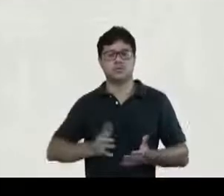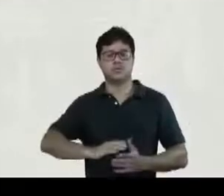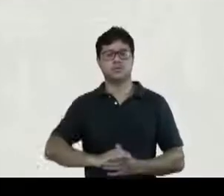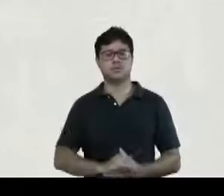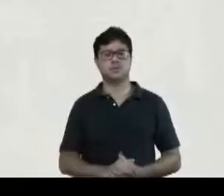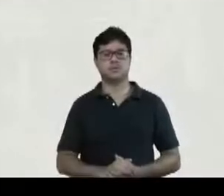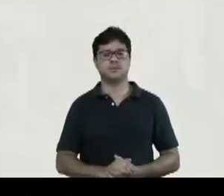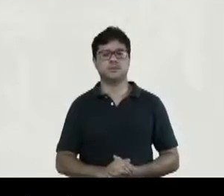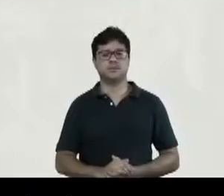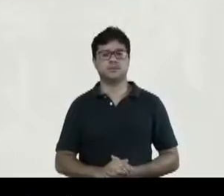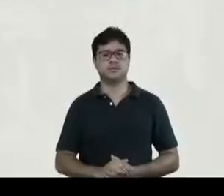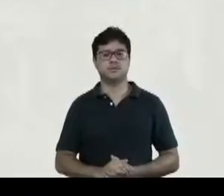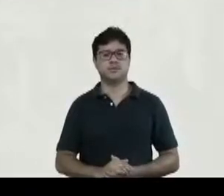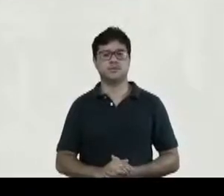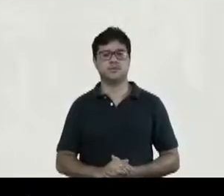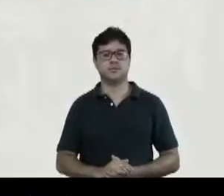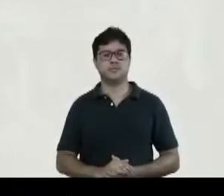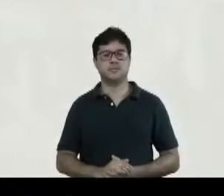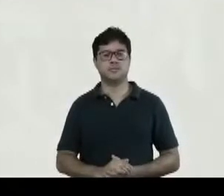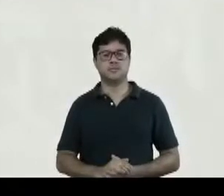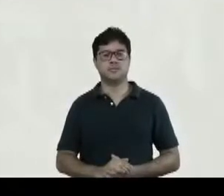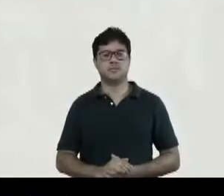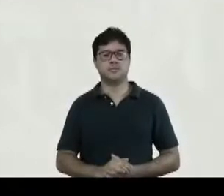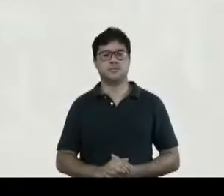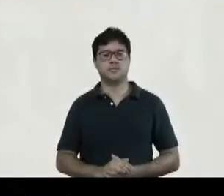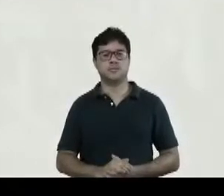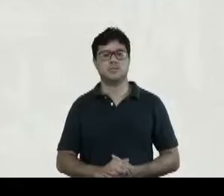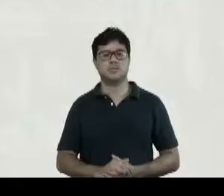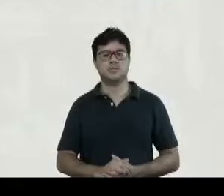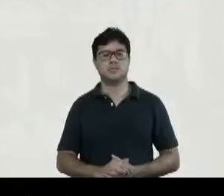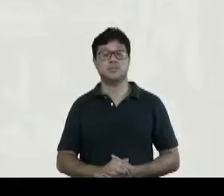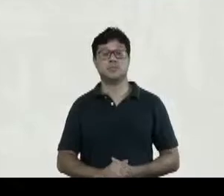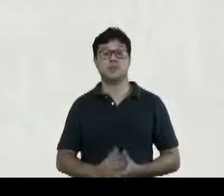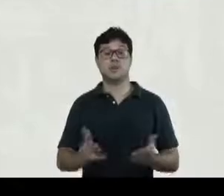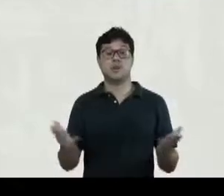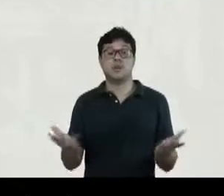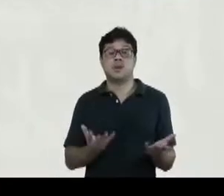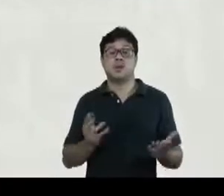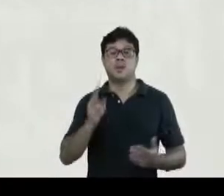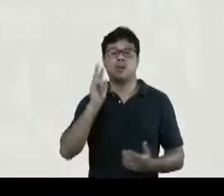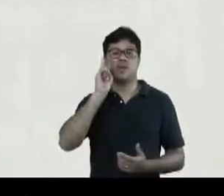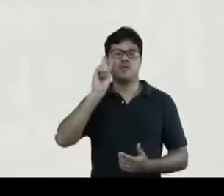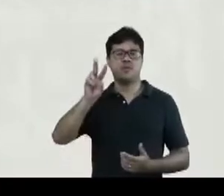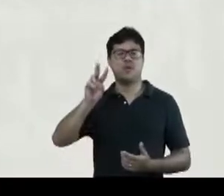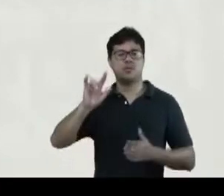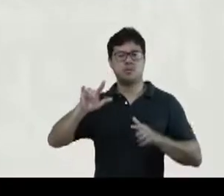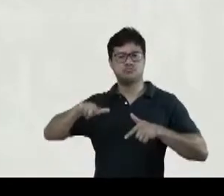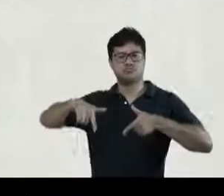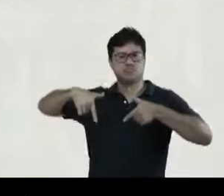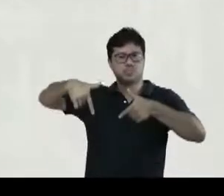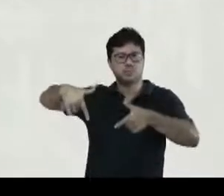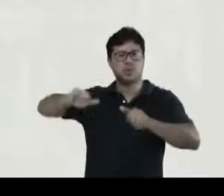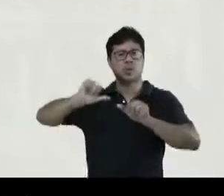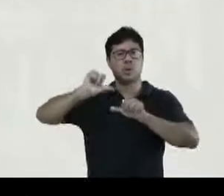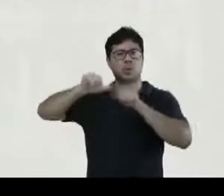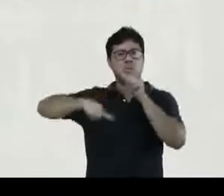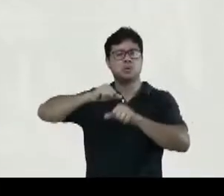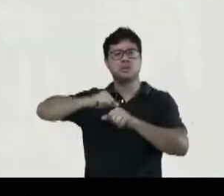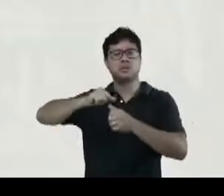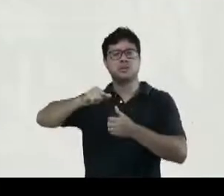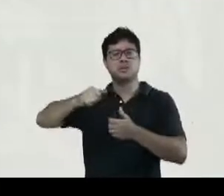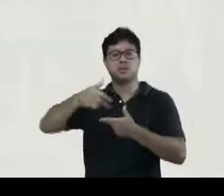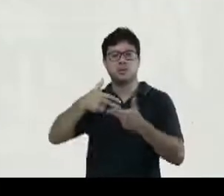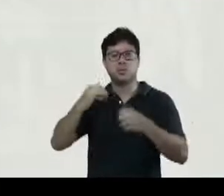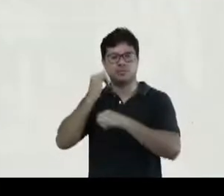Nachdem wir uns so die Akteure des digitalen Wandels vor Augen gestellt haben, blicken wir im Detail